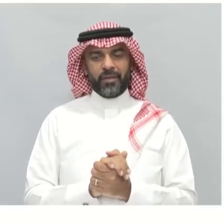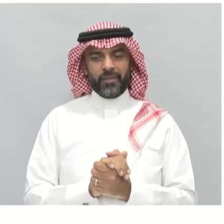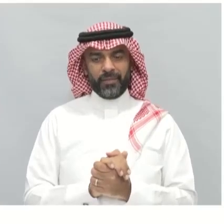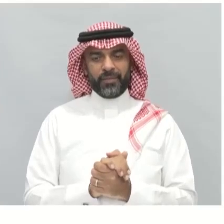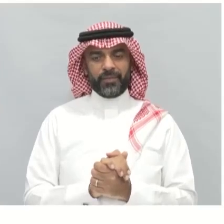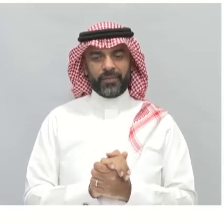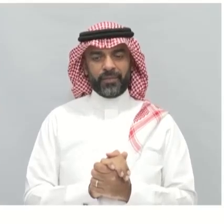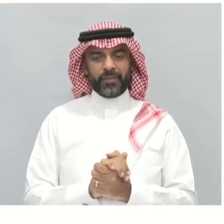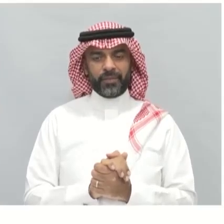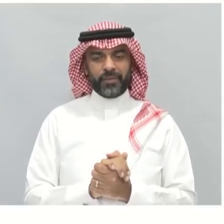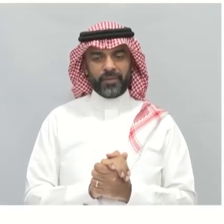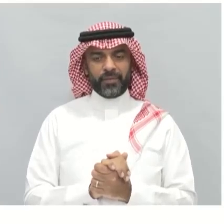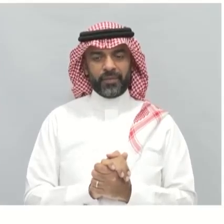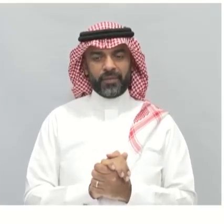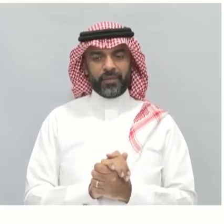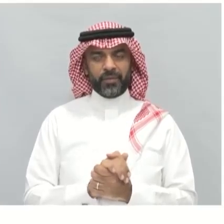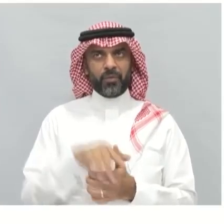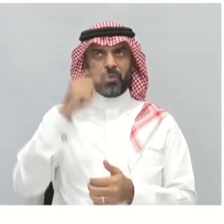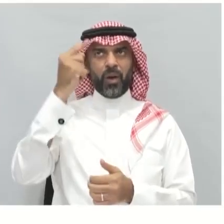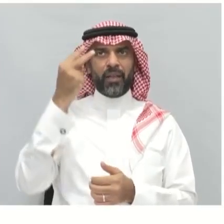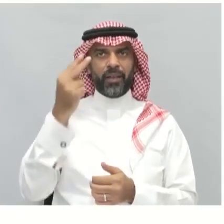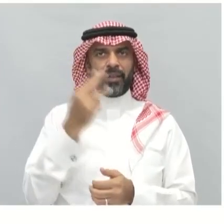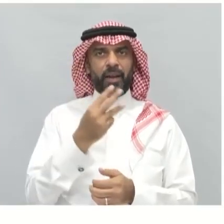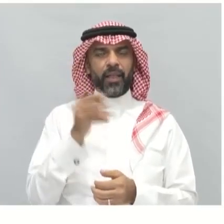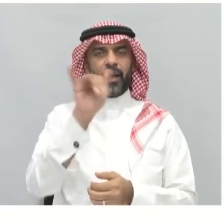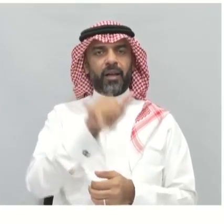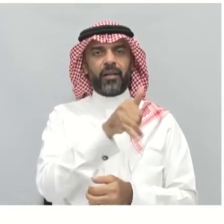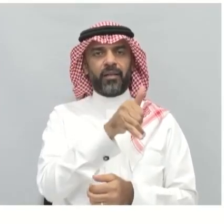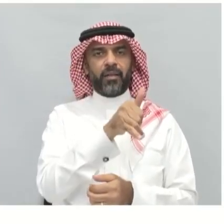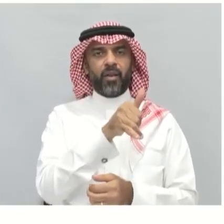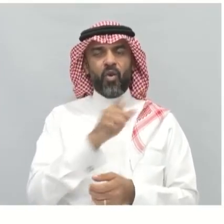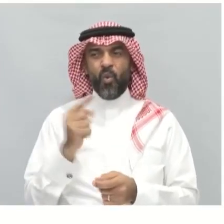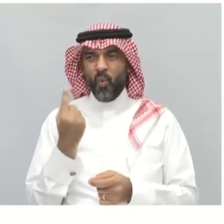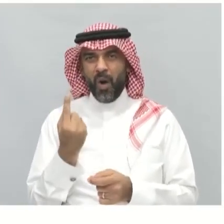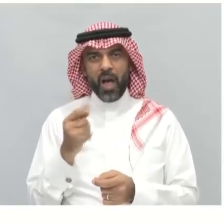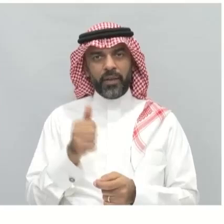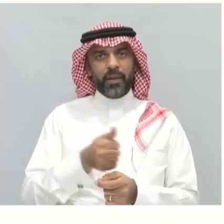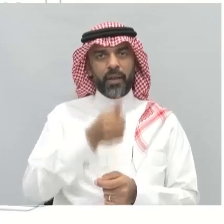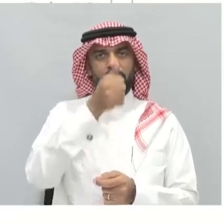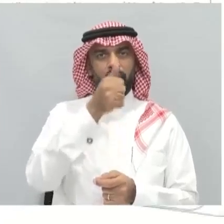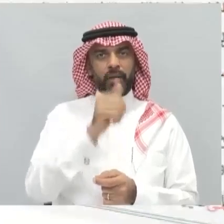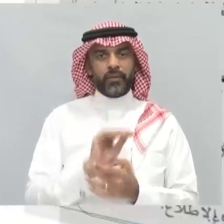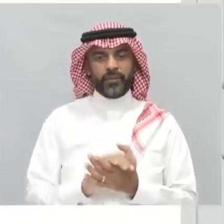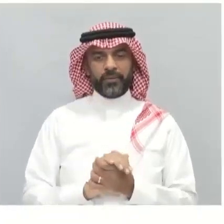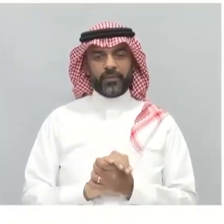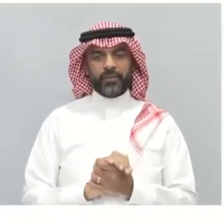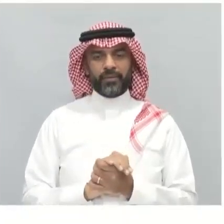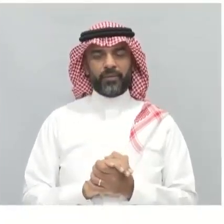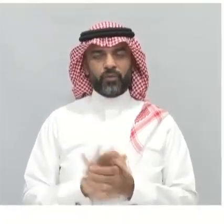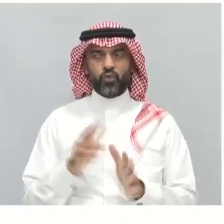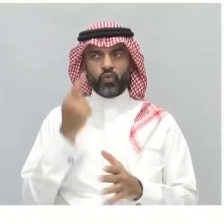كتبت على صوره الياء غير المنقوطه وكتب على صوره الف قائمه في فعل واحد وهو الفعل احياء سناتي الى